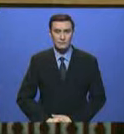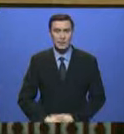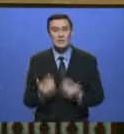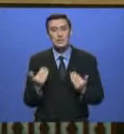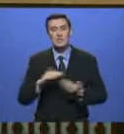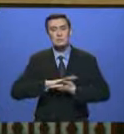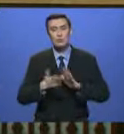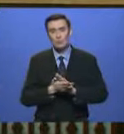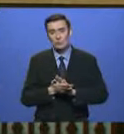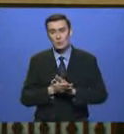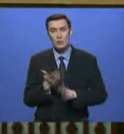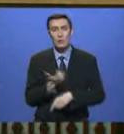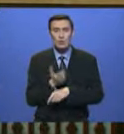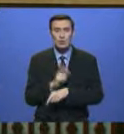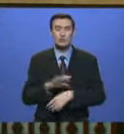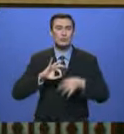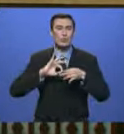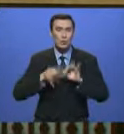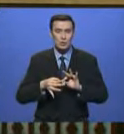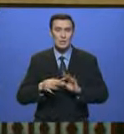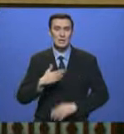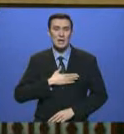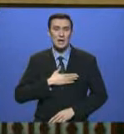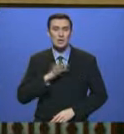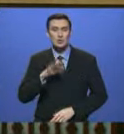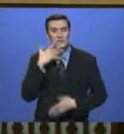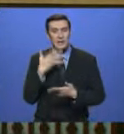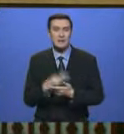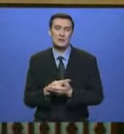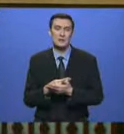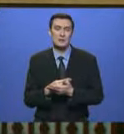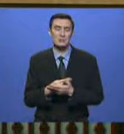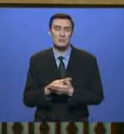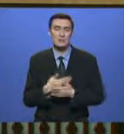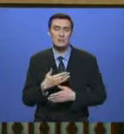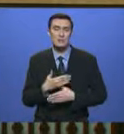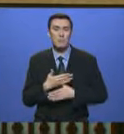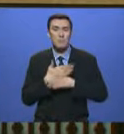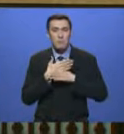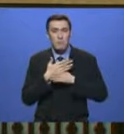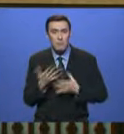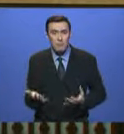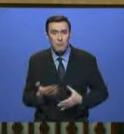Обстановка очень сложная. Я со своей стороны поддерживаю все